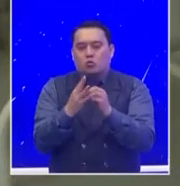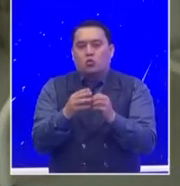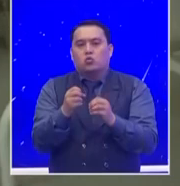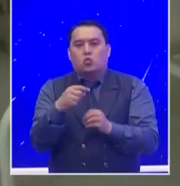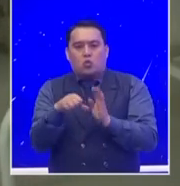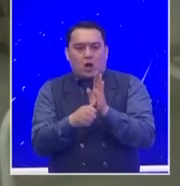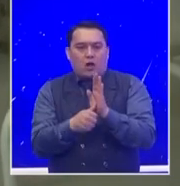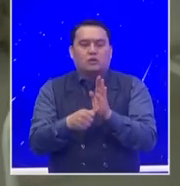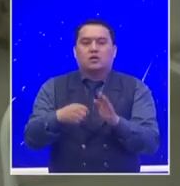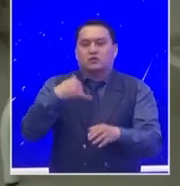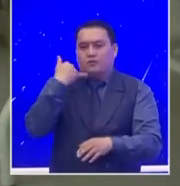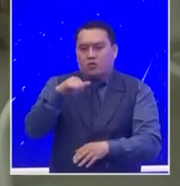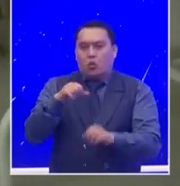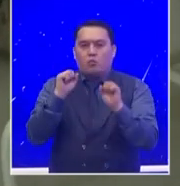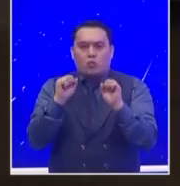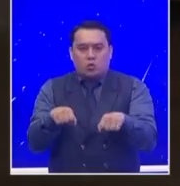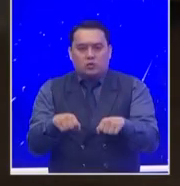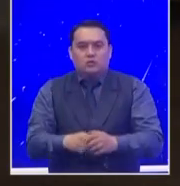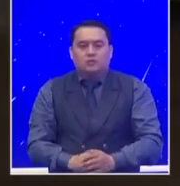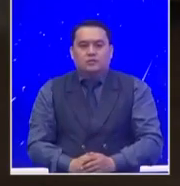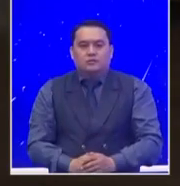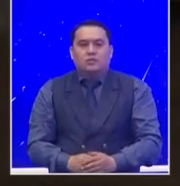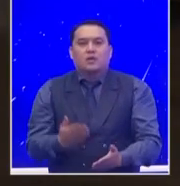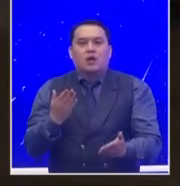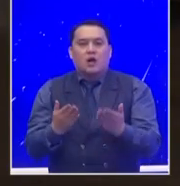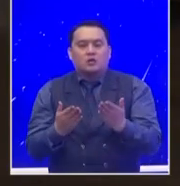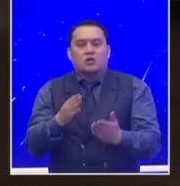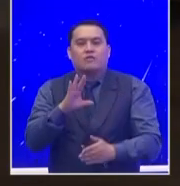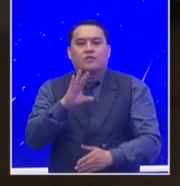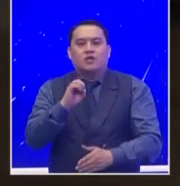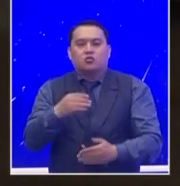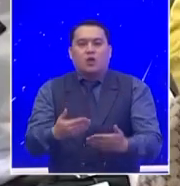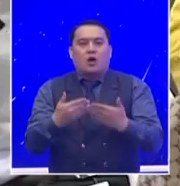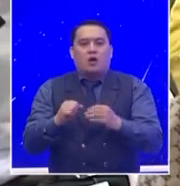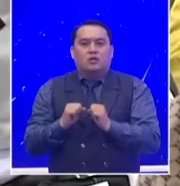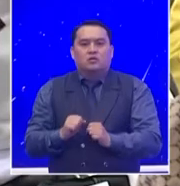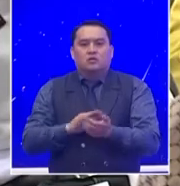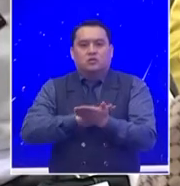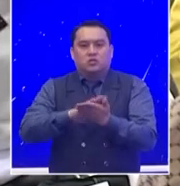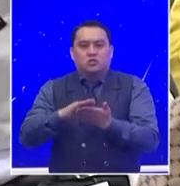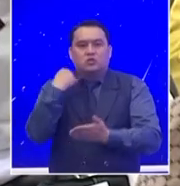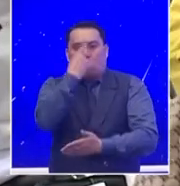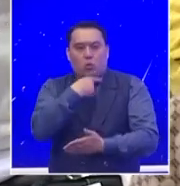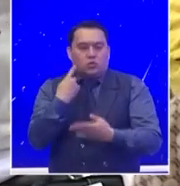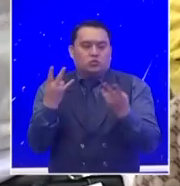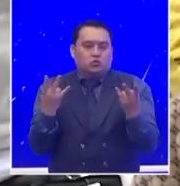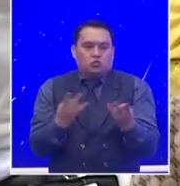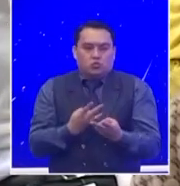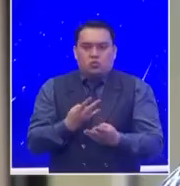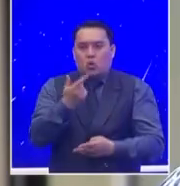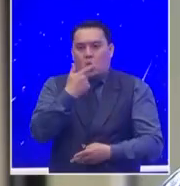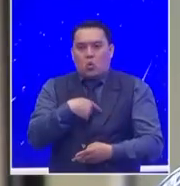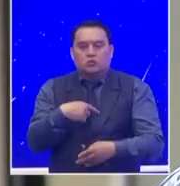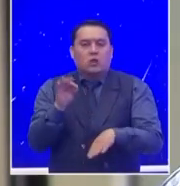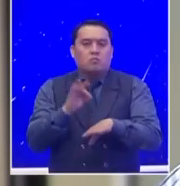кол орталығына қоңырау шалуға болатынын жеткізді. Ал аты жаман вирустан сақтану үшін жеке гигиенаны сақтау қажет. Егер де өзіңізді